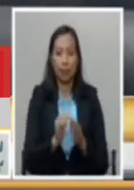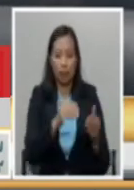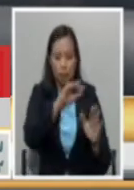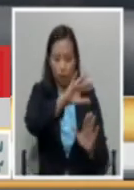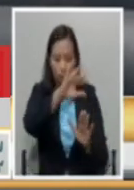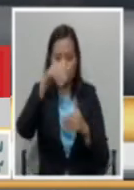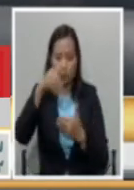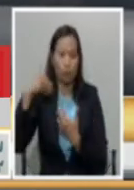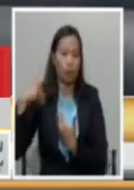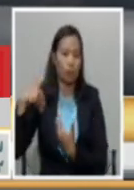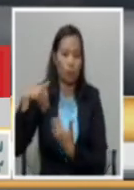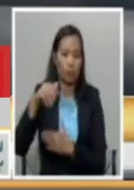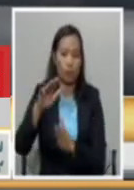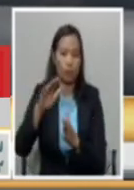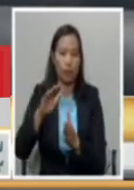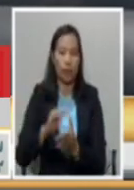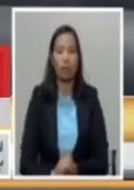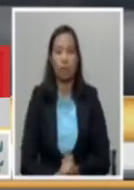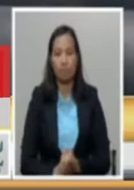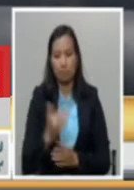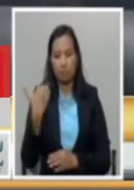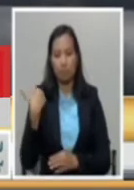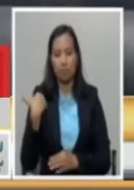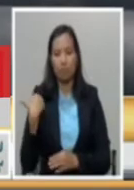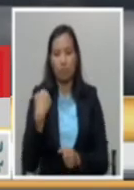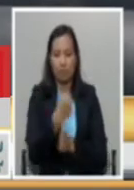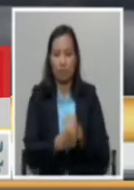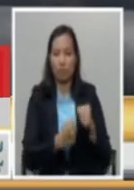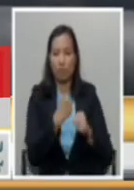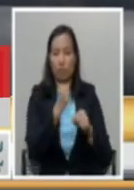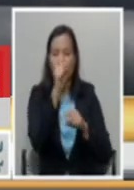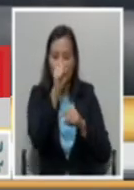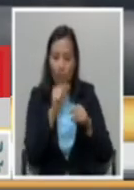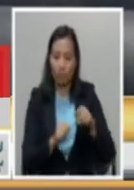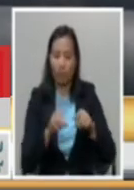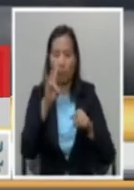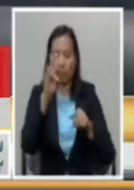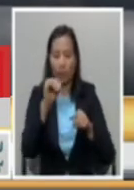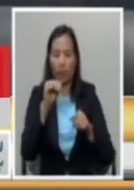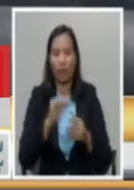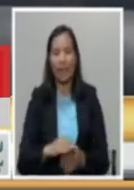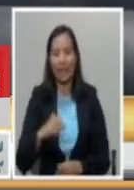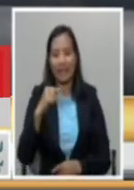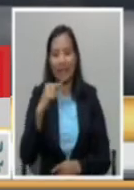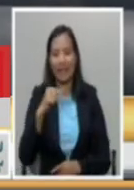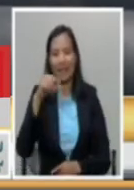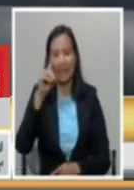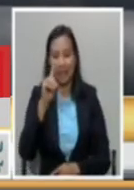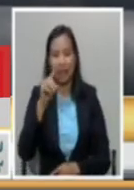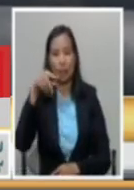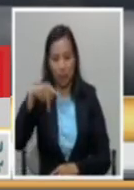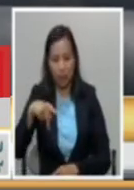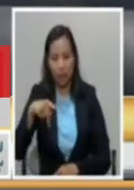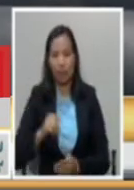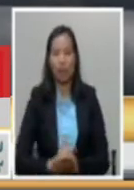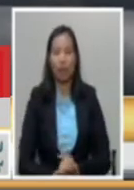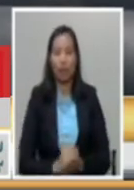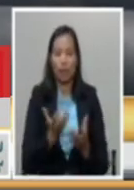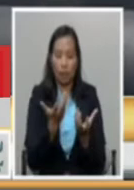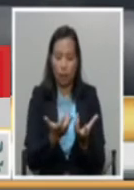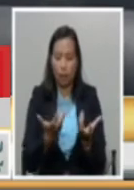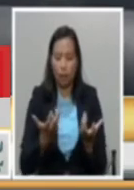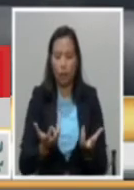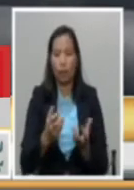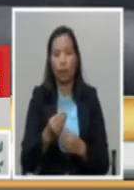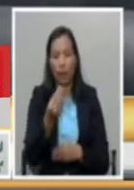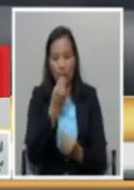ออกเป็นปริมาณมีสัดส่วน 70% ต่อ GDP ด้วยซ้ำไปเราผลิตสินค้าไม่ได้บริโภค